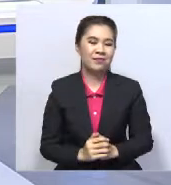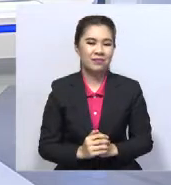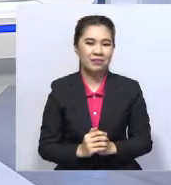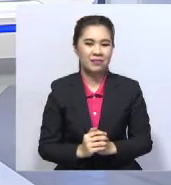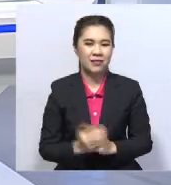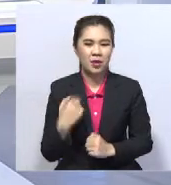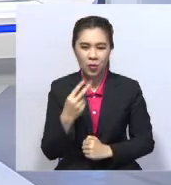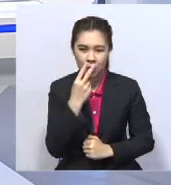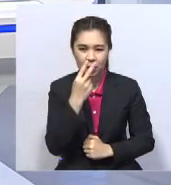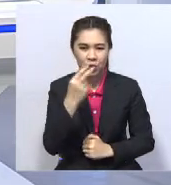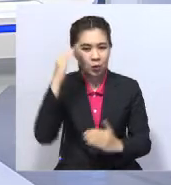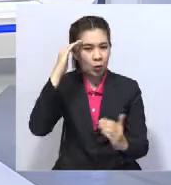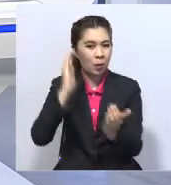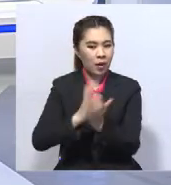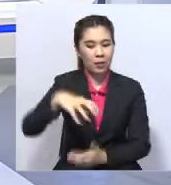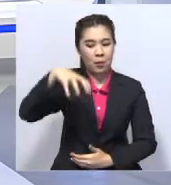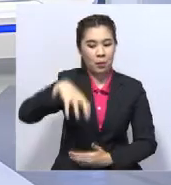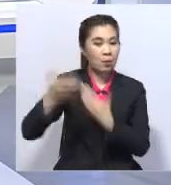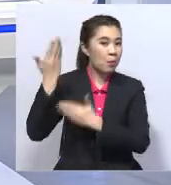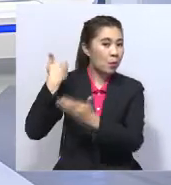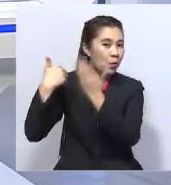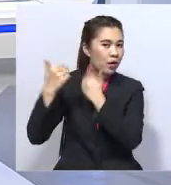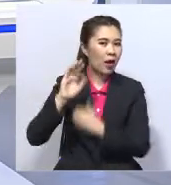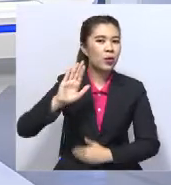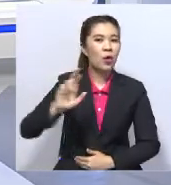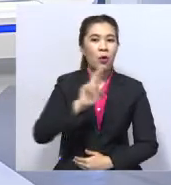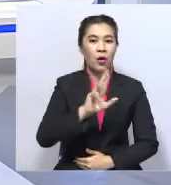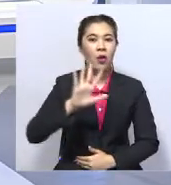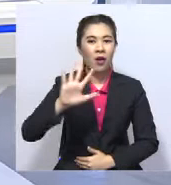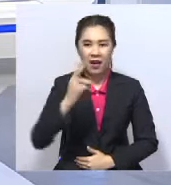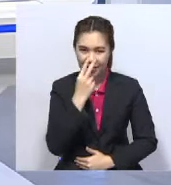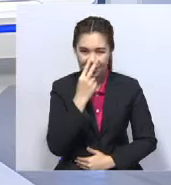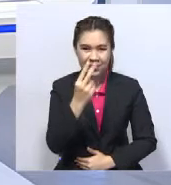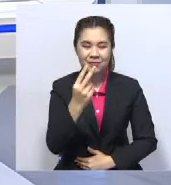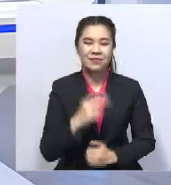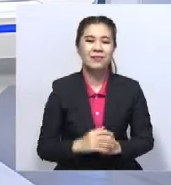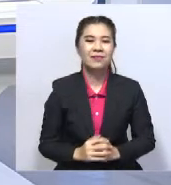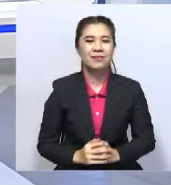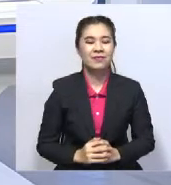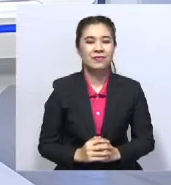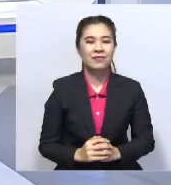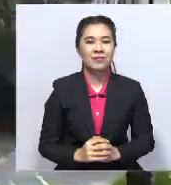นะครับกับบรรยากาศของโรงพักโบราณสมัยรัชกาลที่5จะเป็นอย่างไรไปติดตามกันเลยครับ ค่ะ